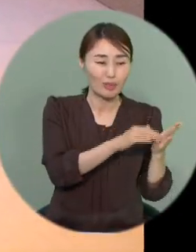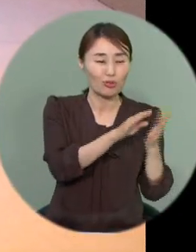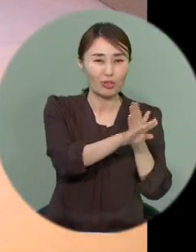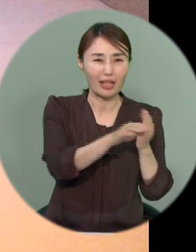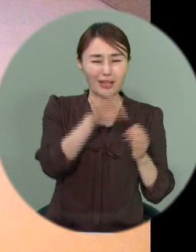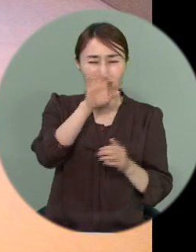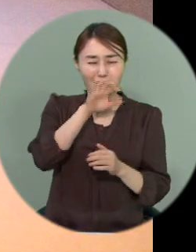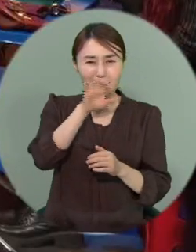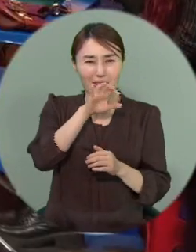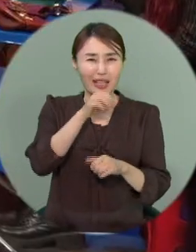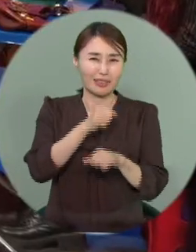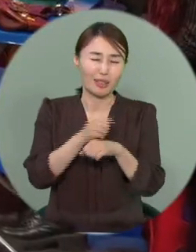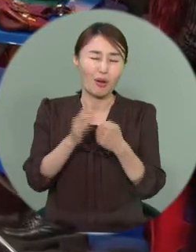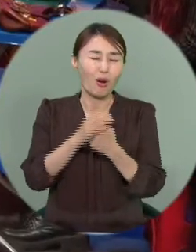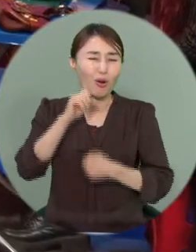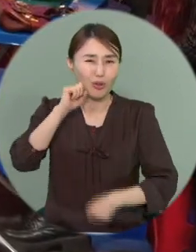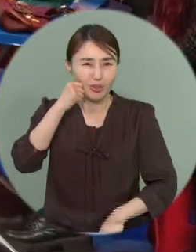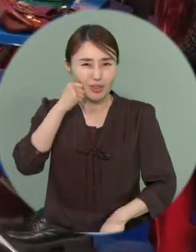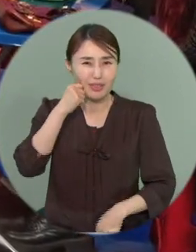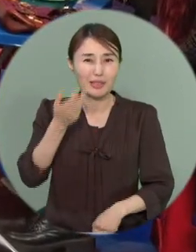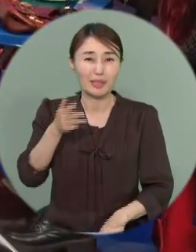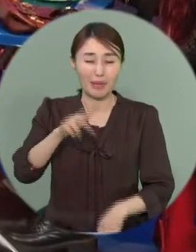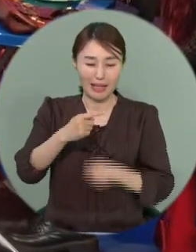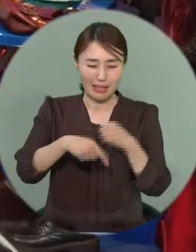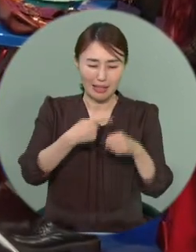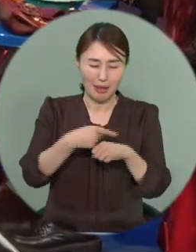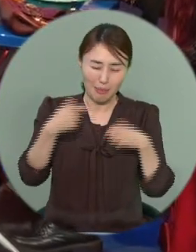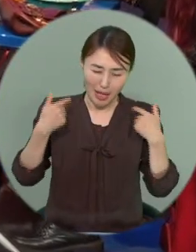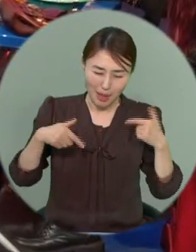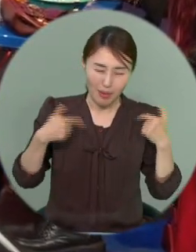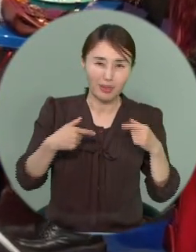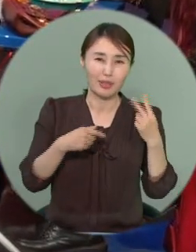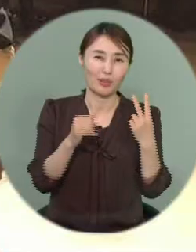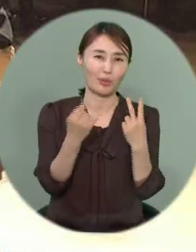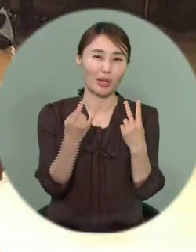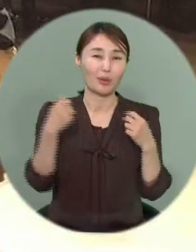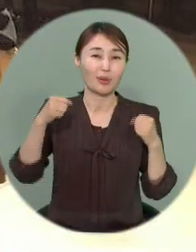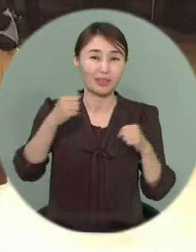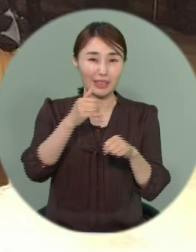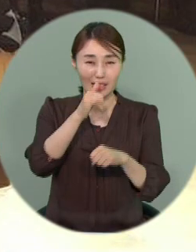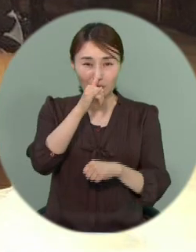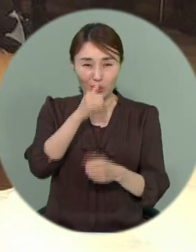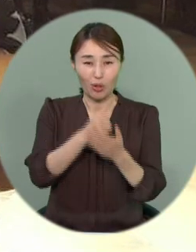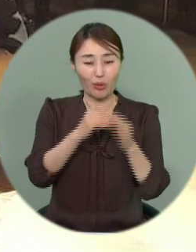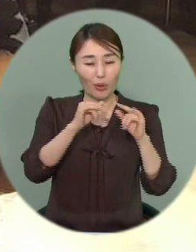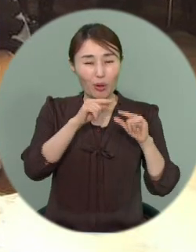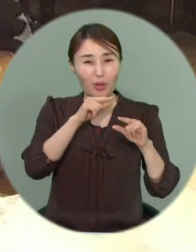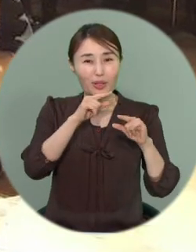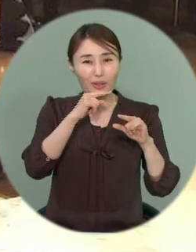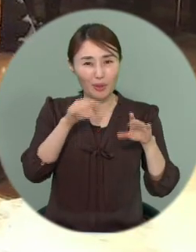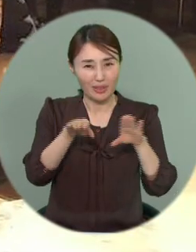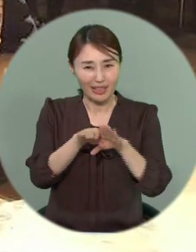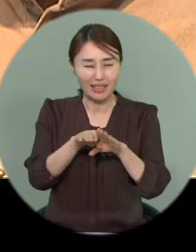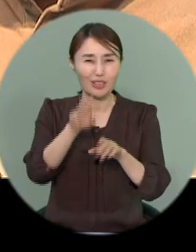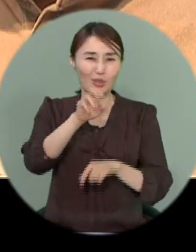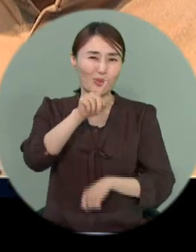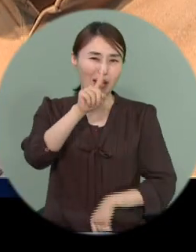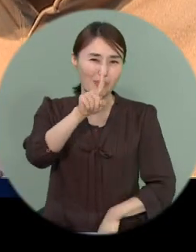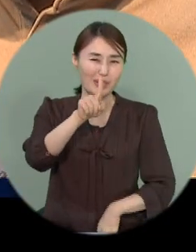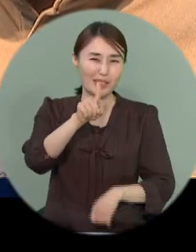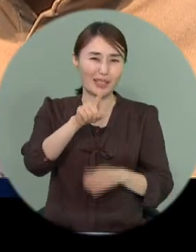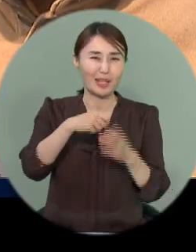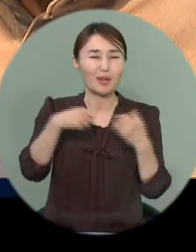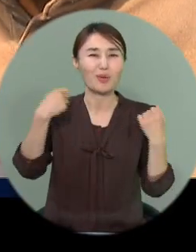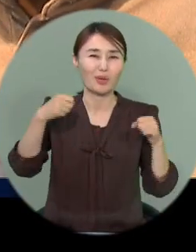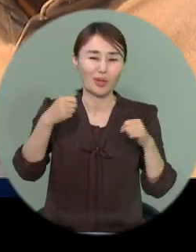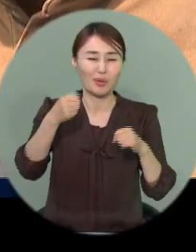어려움 속에서도 매년 두 차례씩 정기 공연을 이어왔고 이번 주말 21번째 공연을 앞두고 있습니다. 아기